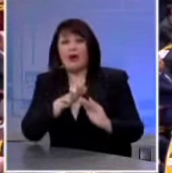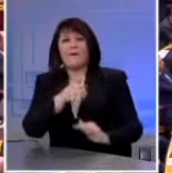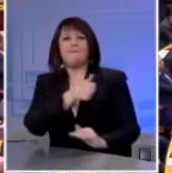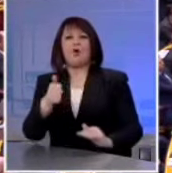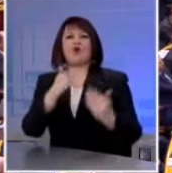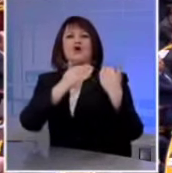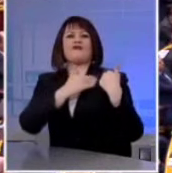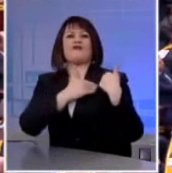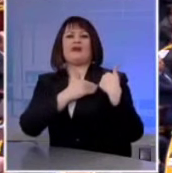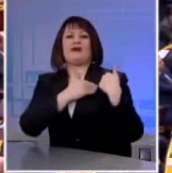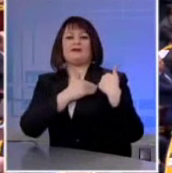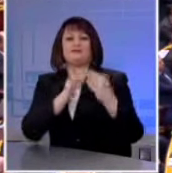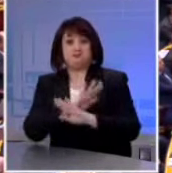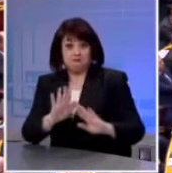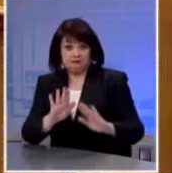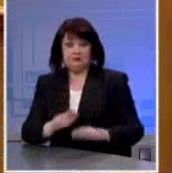Και μετά από 8 μήνες,